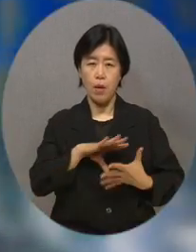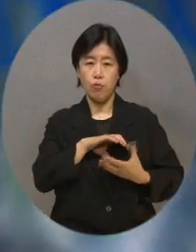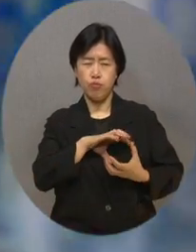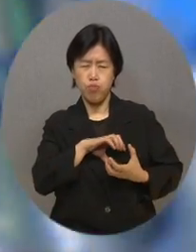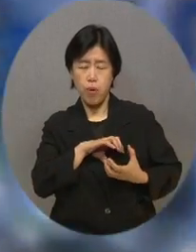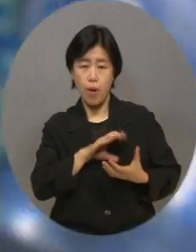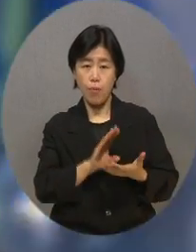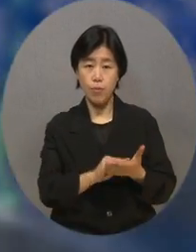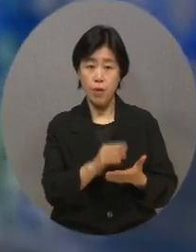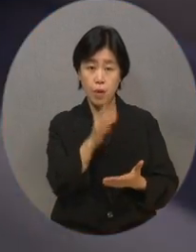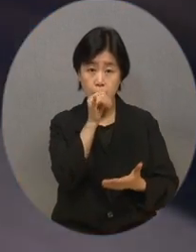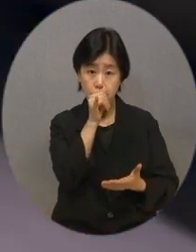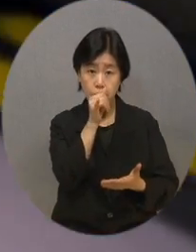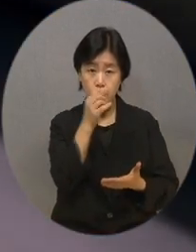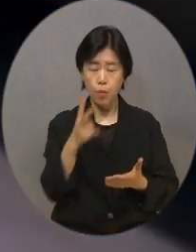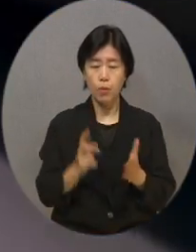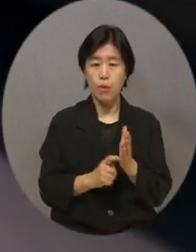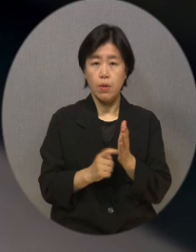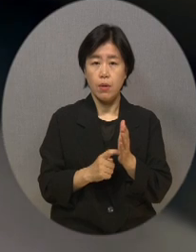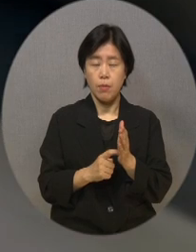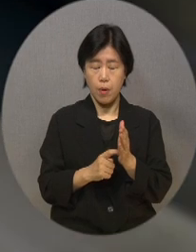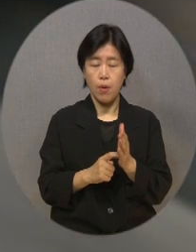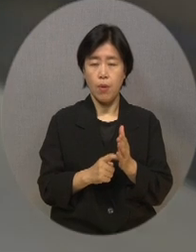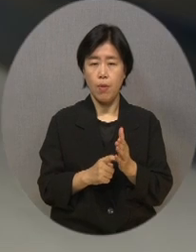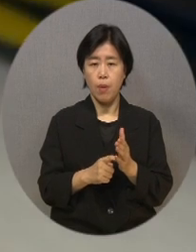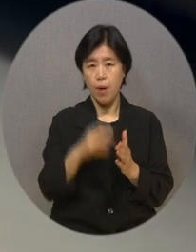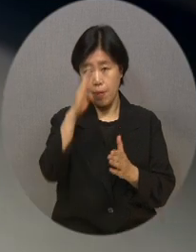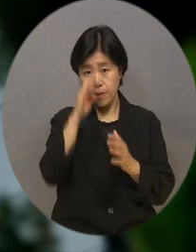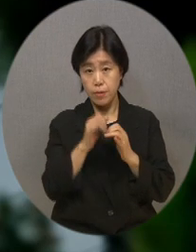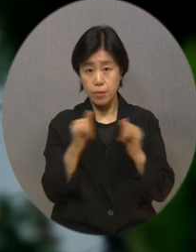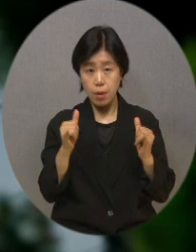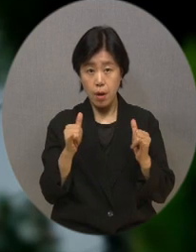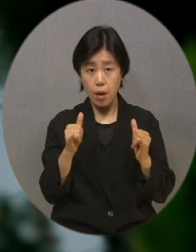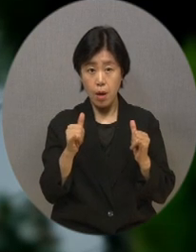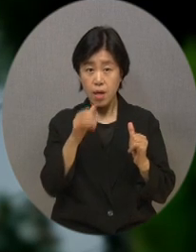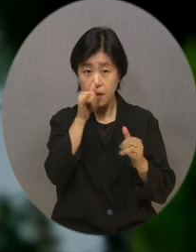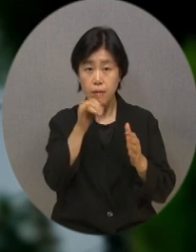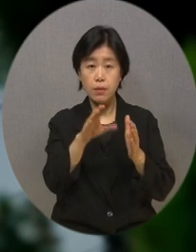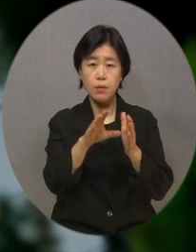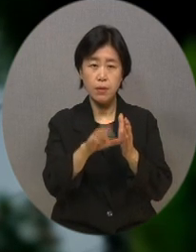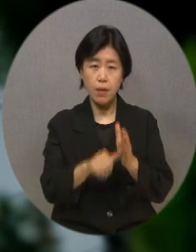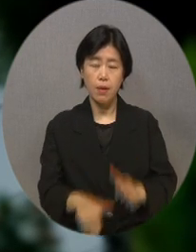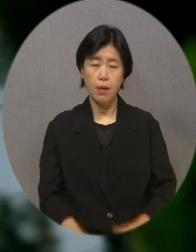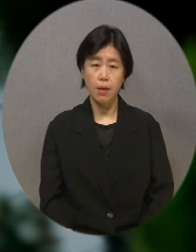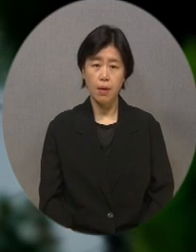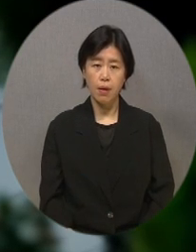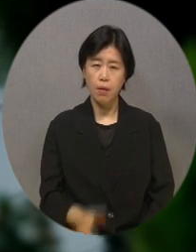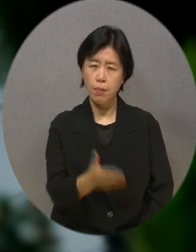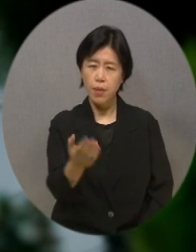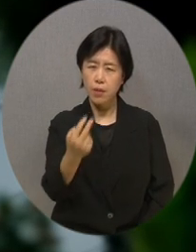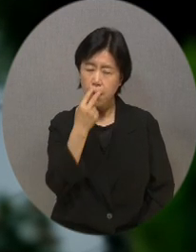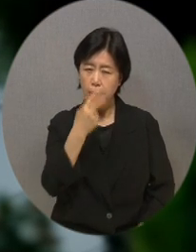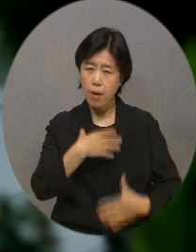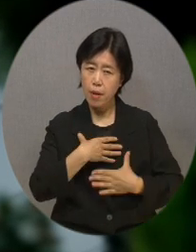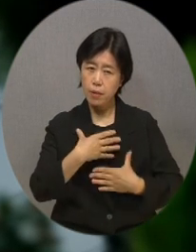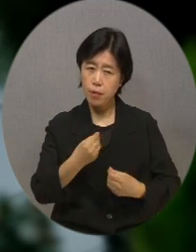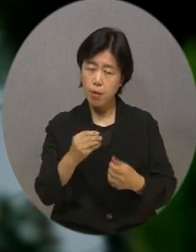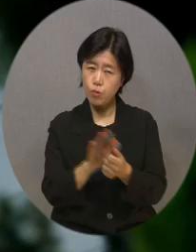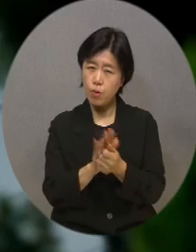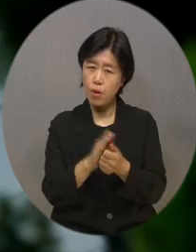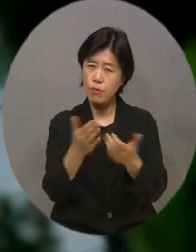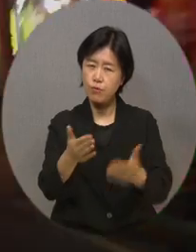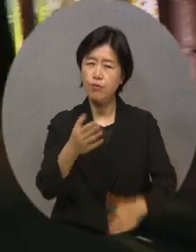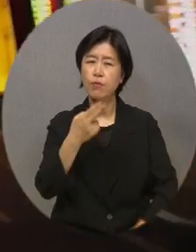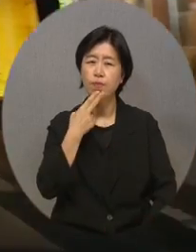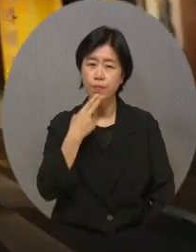어떤 심근경색이라든지 응급 환자가 필요할 때 시민의 생명의 안전을 보장할 수가 없기